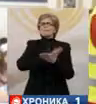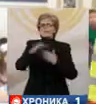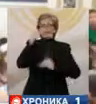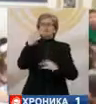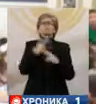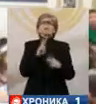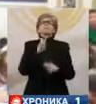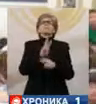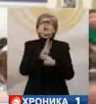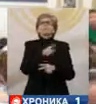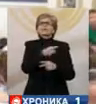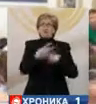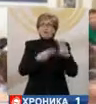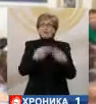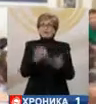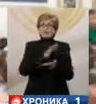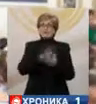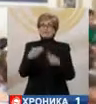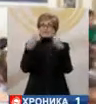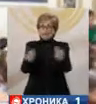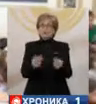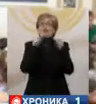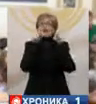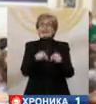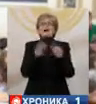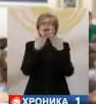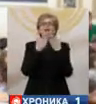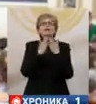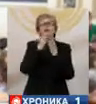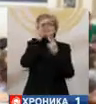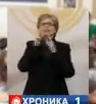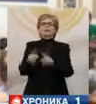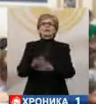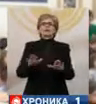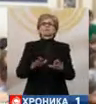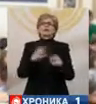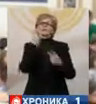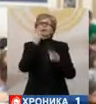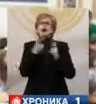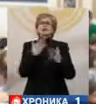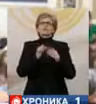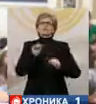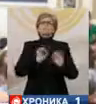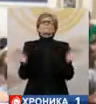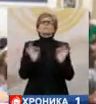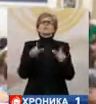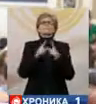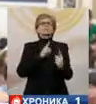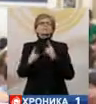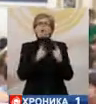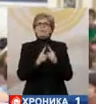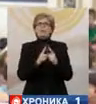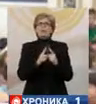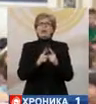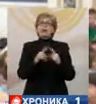pravila u saobraćaju i upravo je ta knjiga namenjena za decu da nauče kako da se bezbedno ponašaju u saobraćaju.